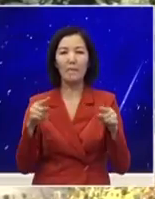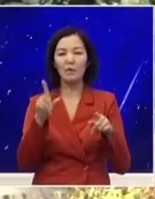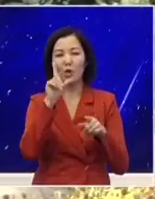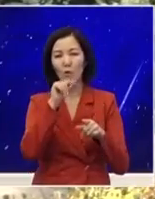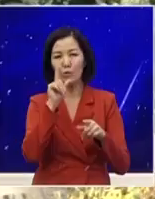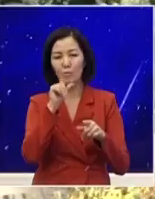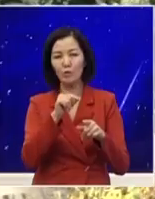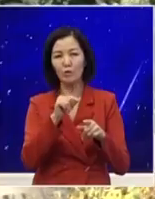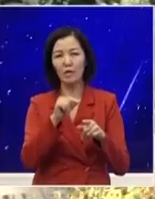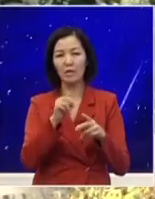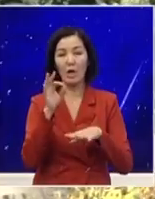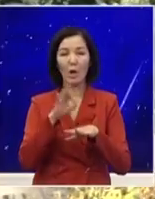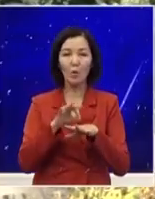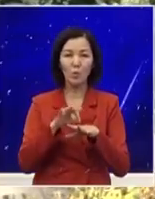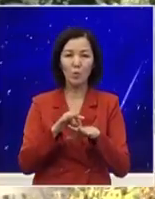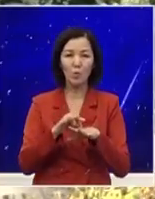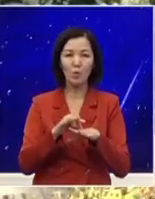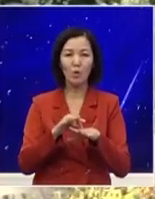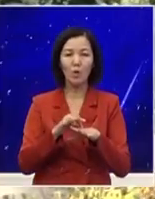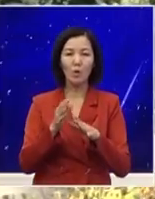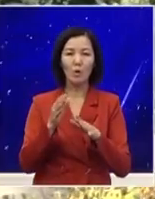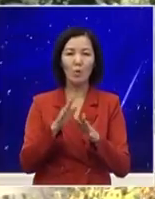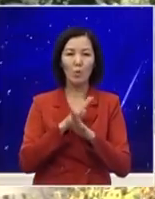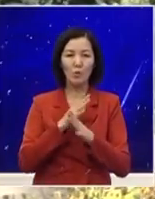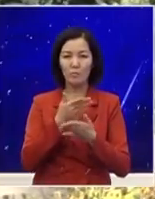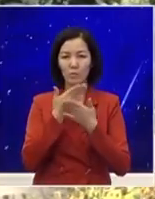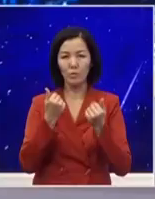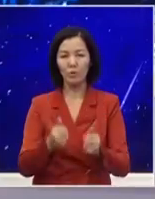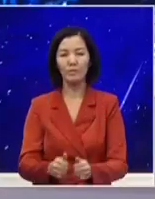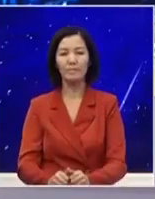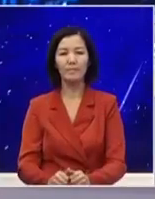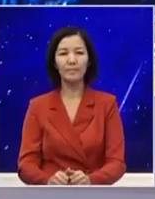фабрикаларында ауру немесе өлім тіркелген жоқ.